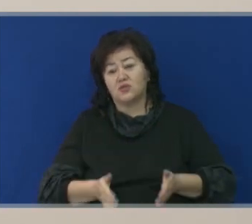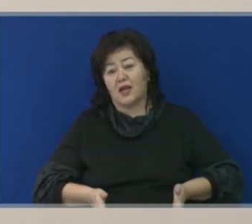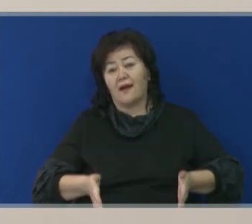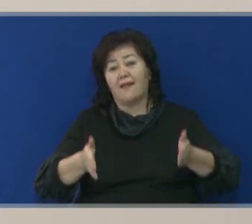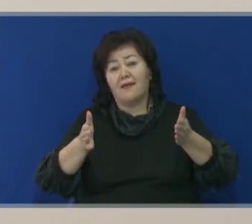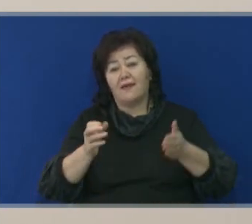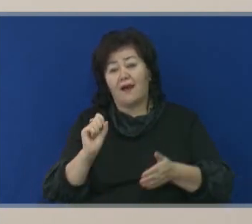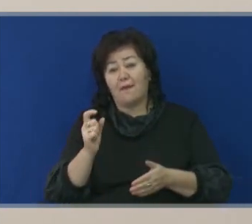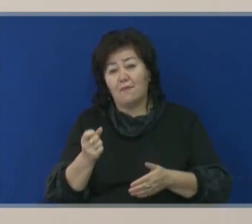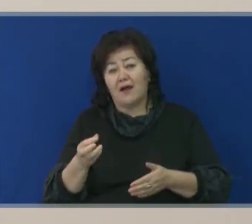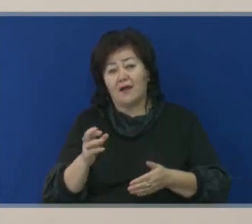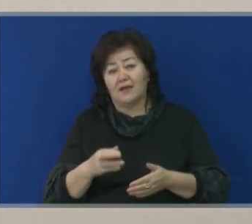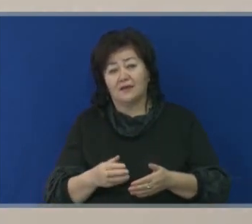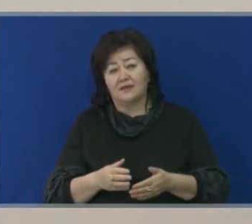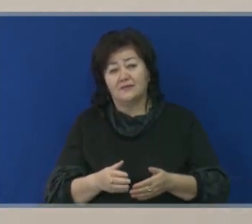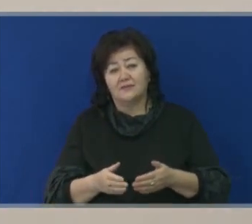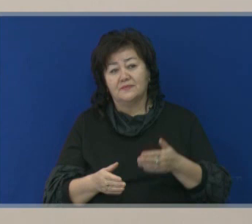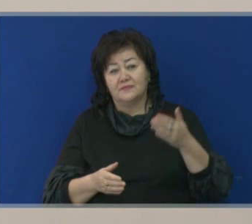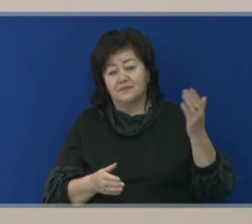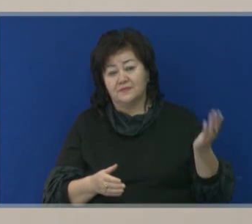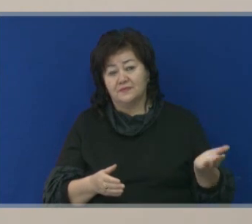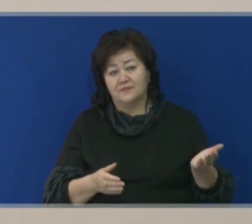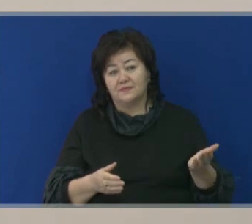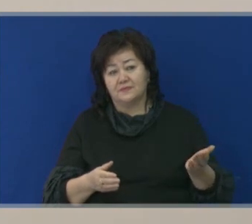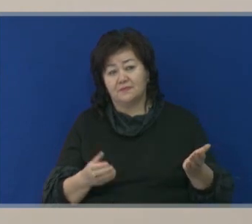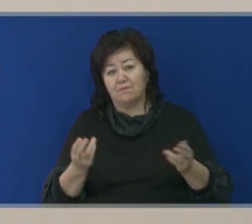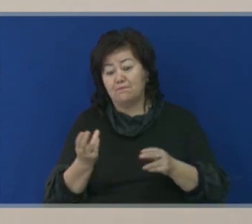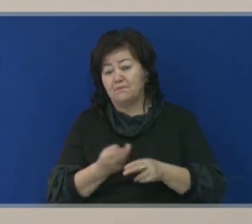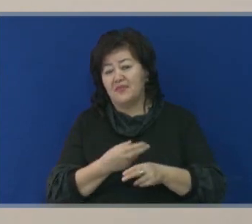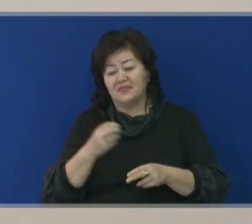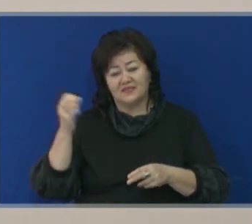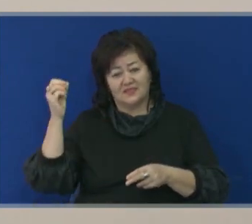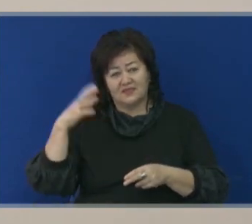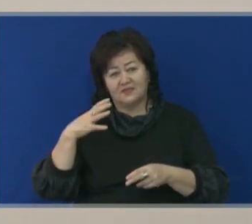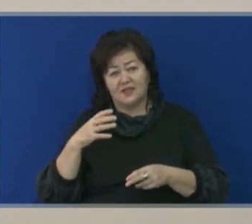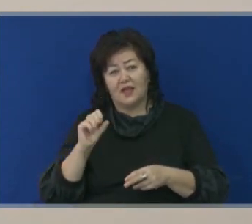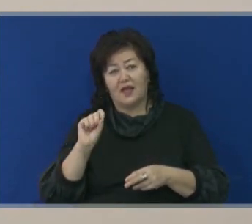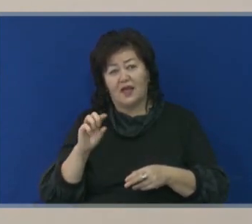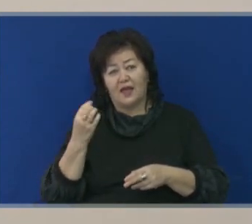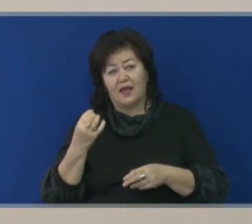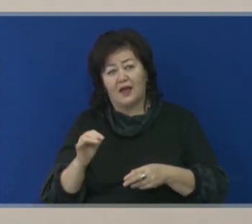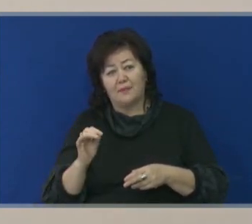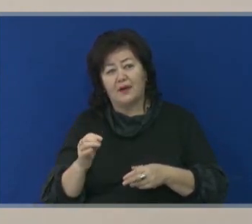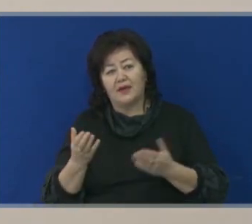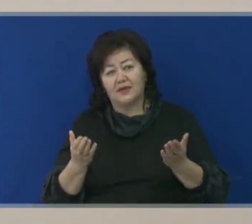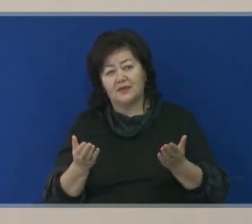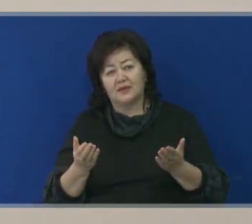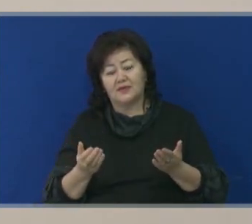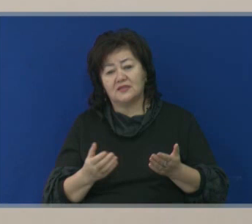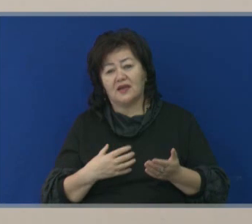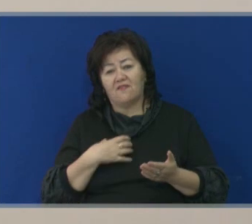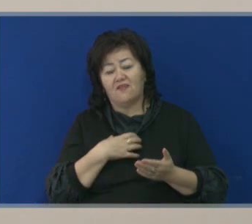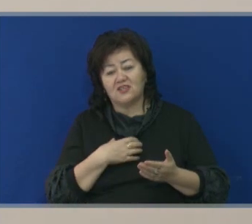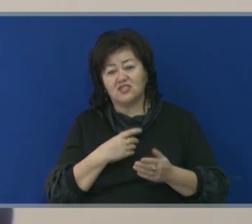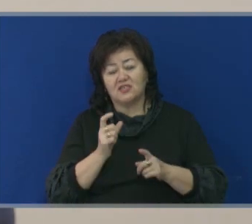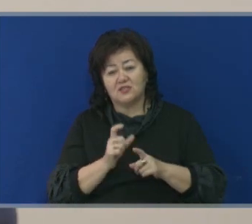Абая, нечетная сторона, она без освещения. Слово Абай, сами знаете, это значимое